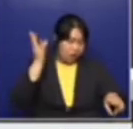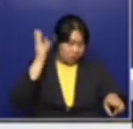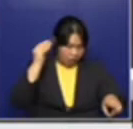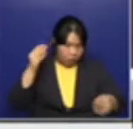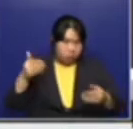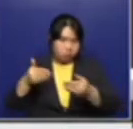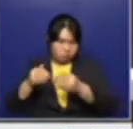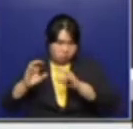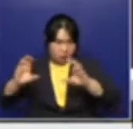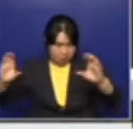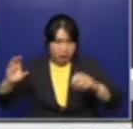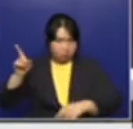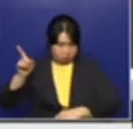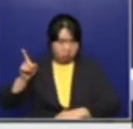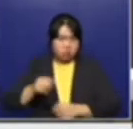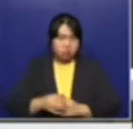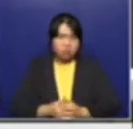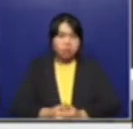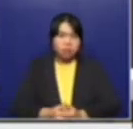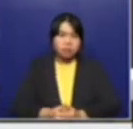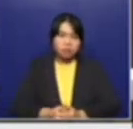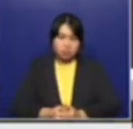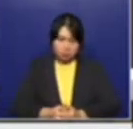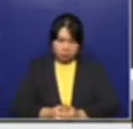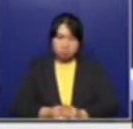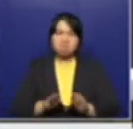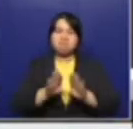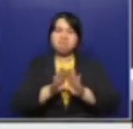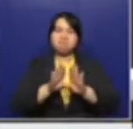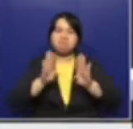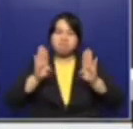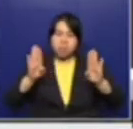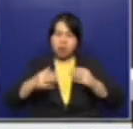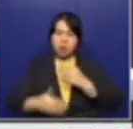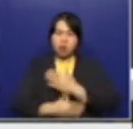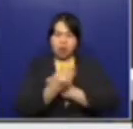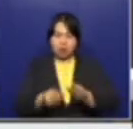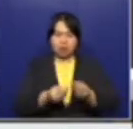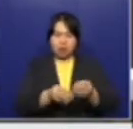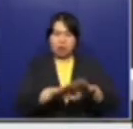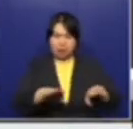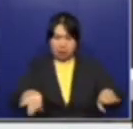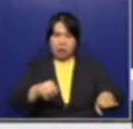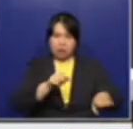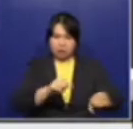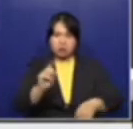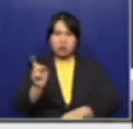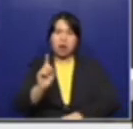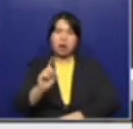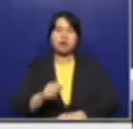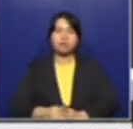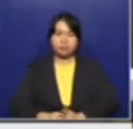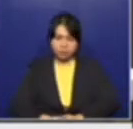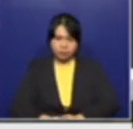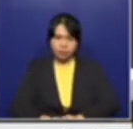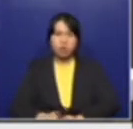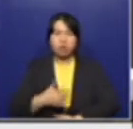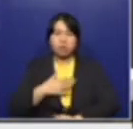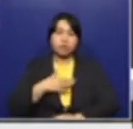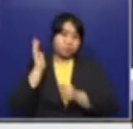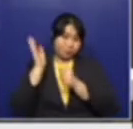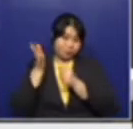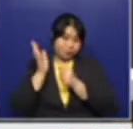ะครับเปิดพื้นที่ให้นักศึกษาได้แสดงความคิดเห็นไม่ว่าจะเป็นการที่ผมได้อภิปราย